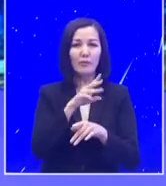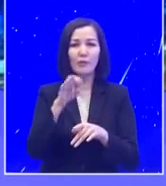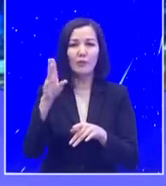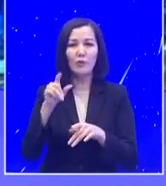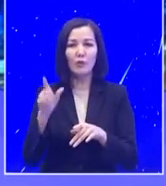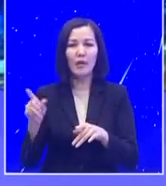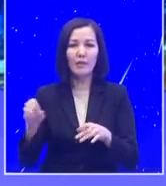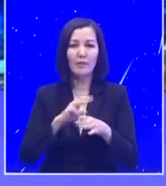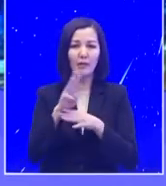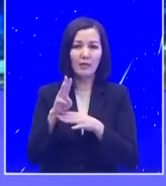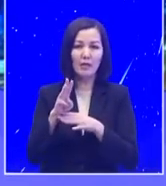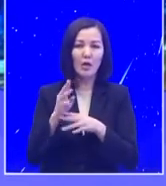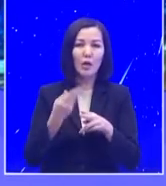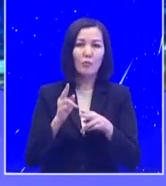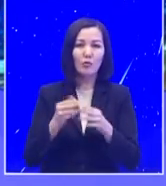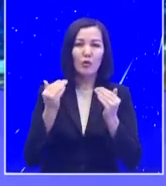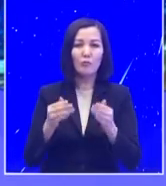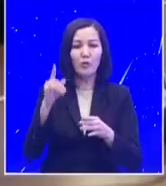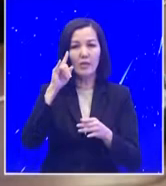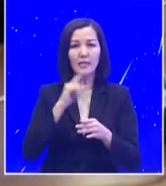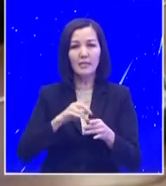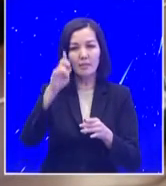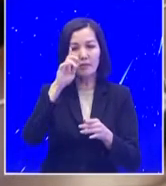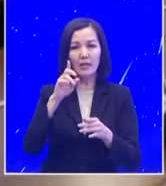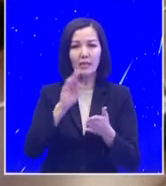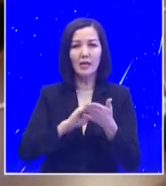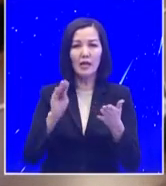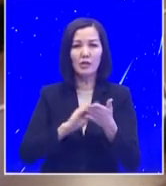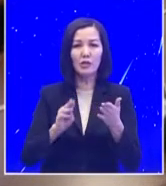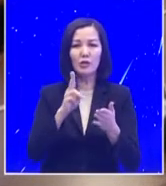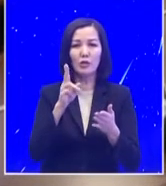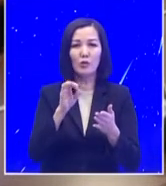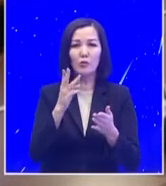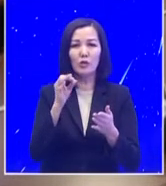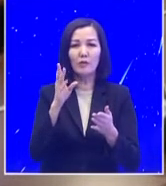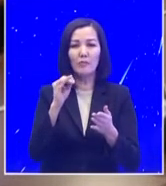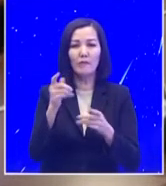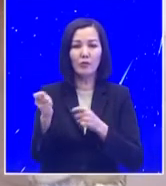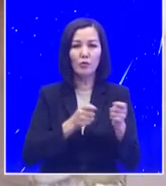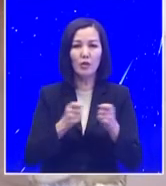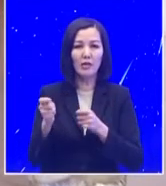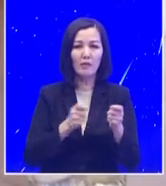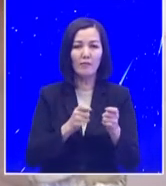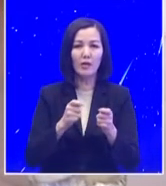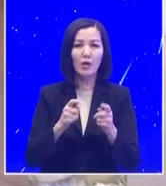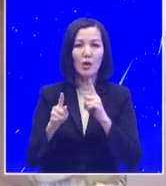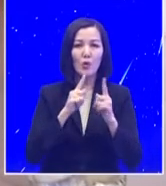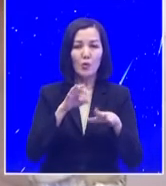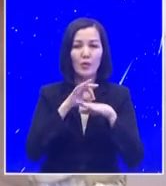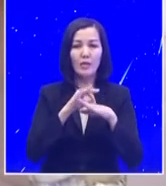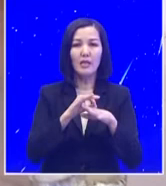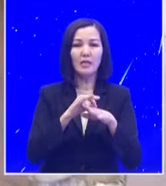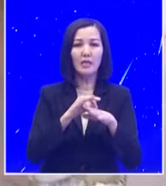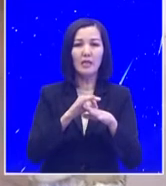іс-шаралармен 1 миллион адам қамтылды. Бұл туралы бүгін Қазақстан Республикасы мемлекеттік хатшысы Қырымбек Көшербаевтың төрағалығымен